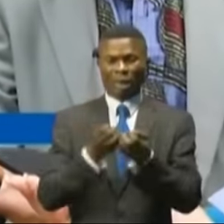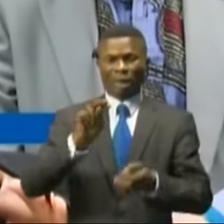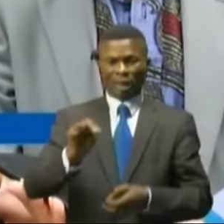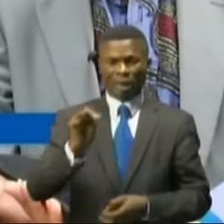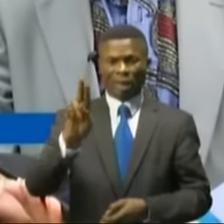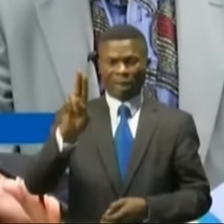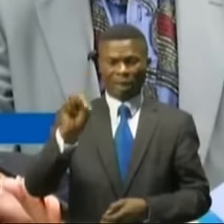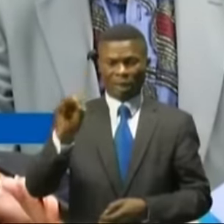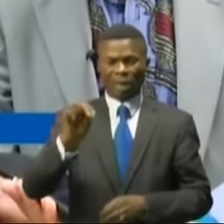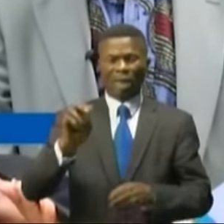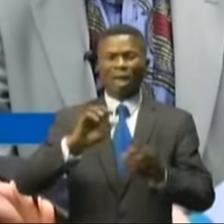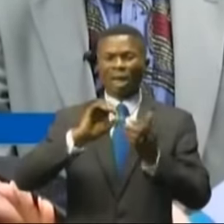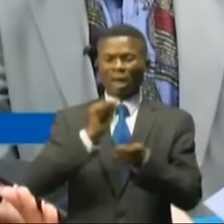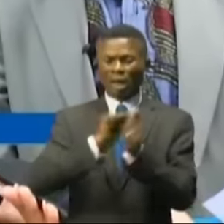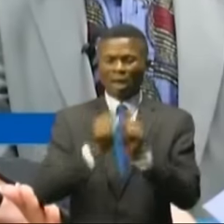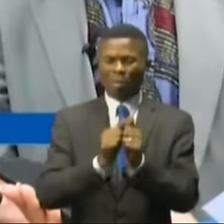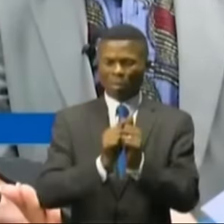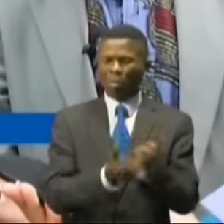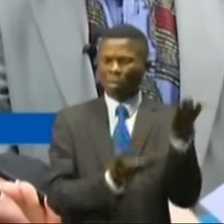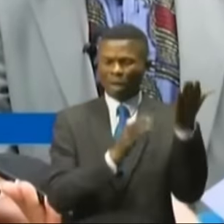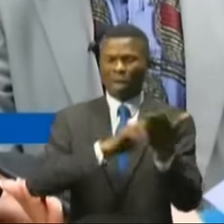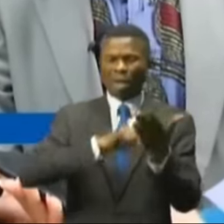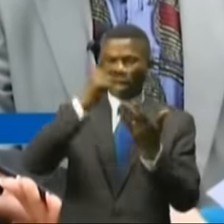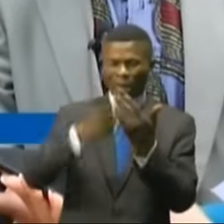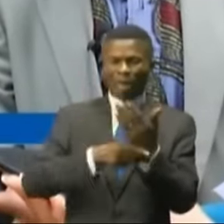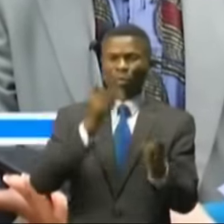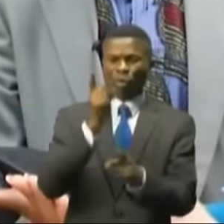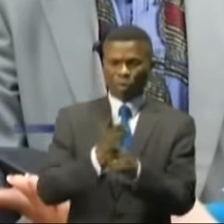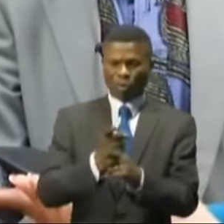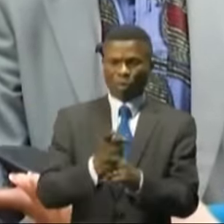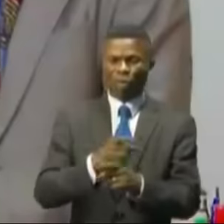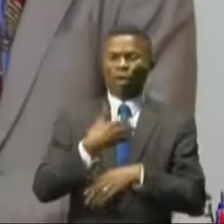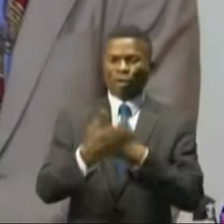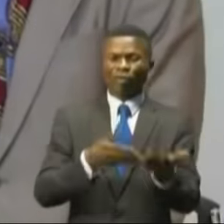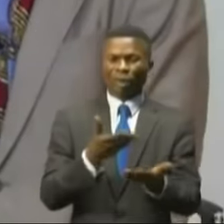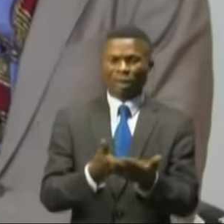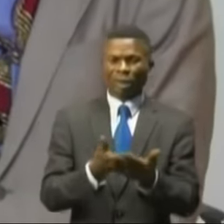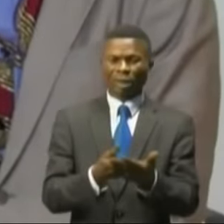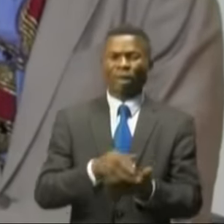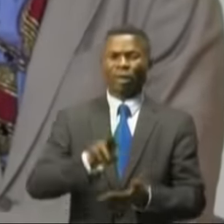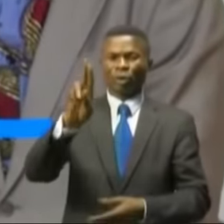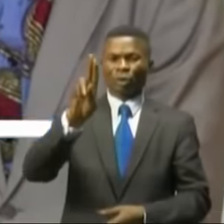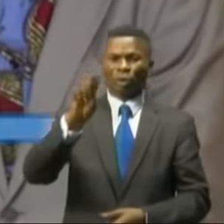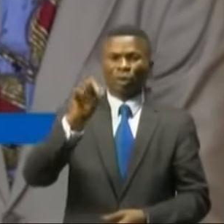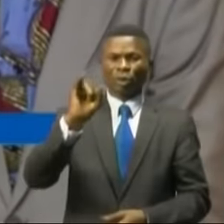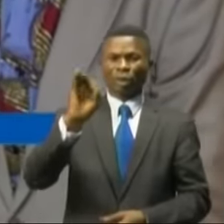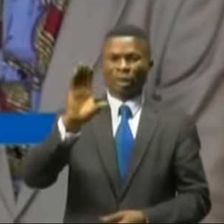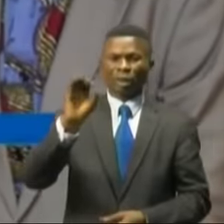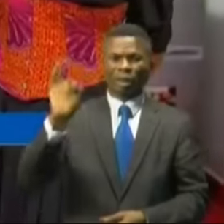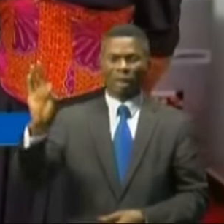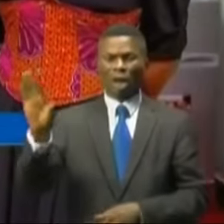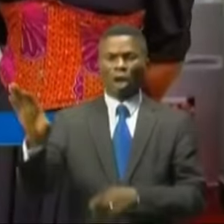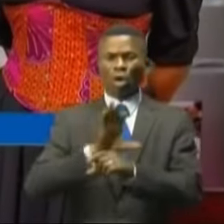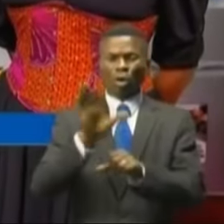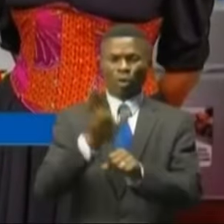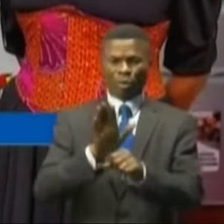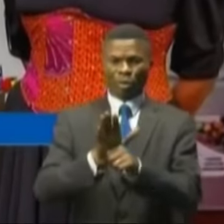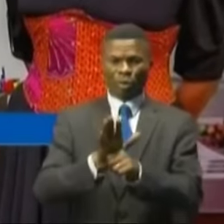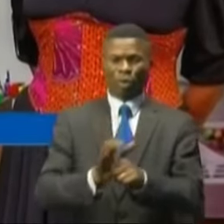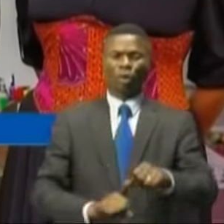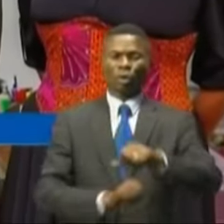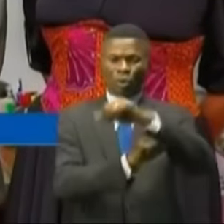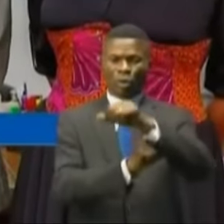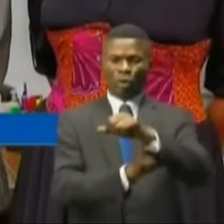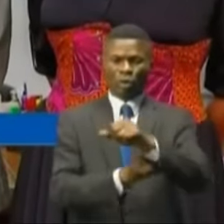questions pratiques de programmation, de projets concrets que nous devons mettre en route. L'UNICEF est particulièrement préoccupé par les soutiens